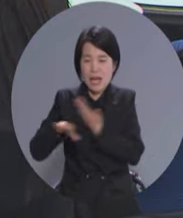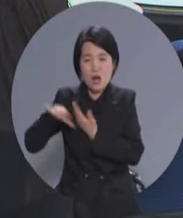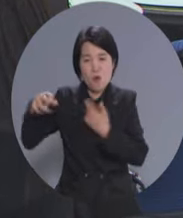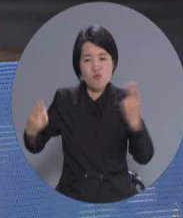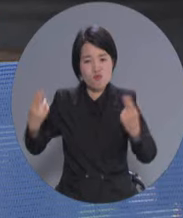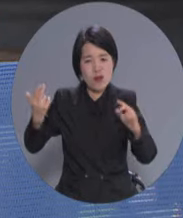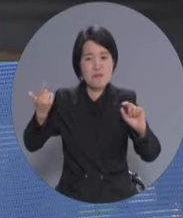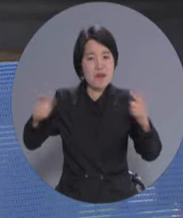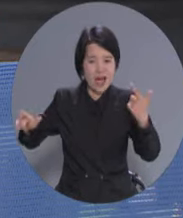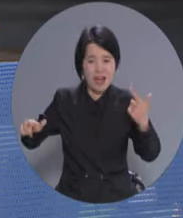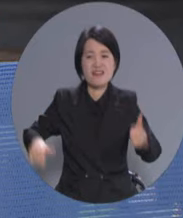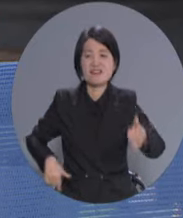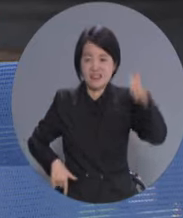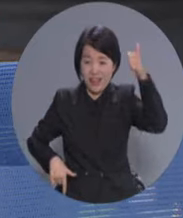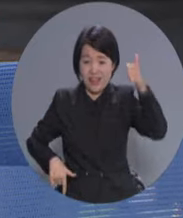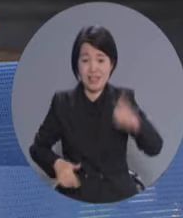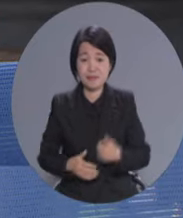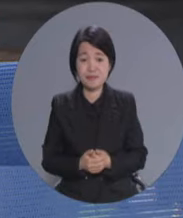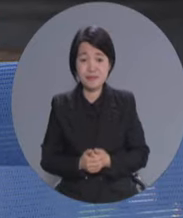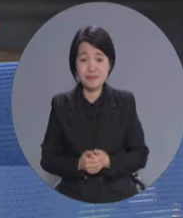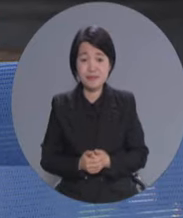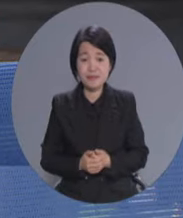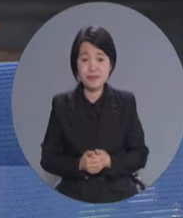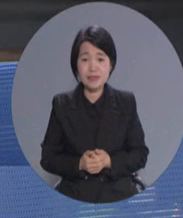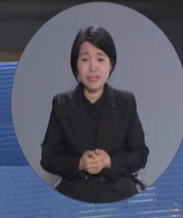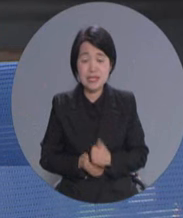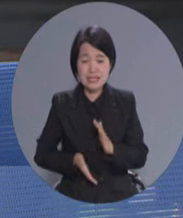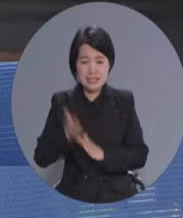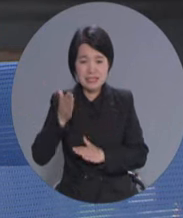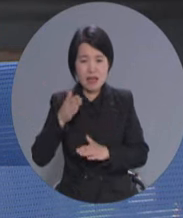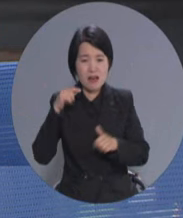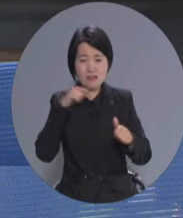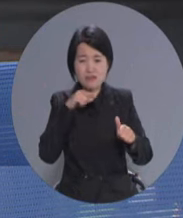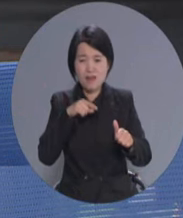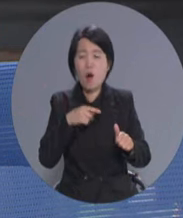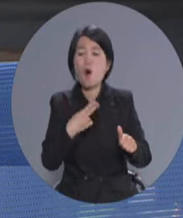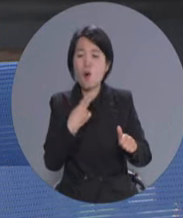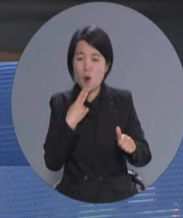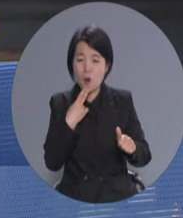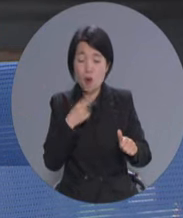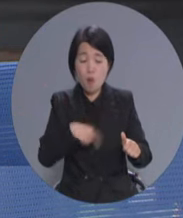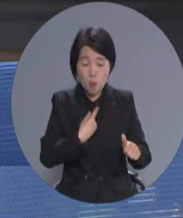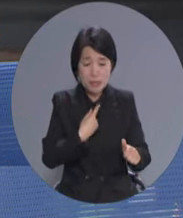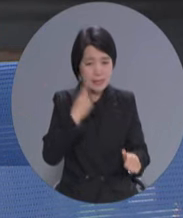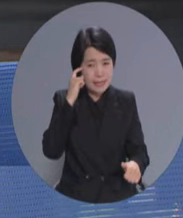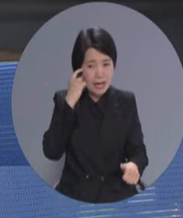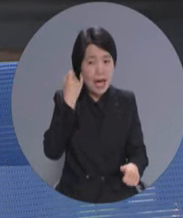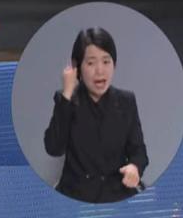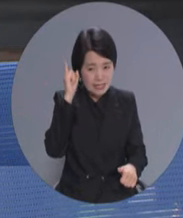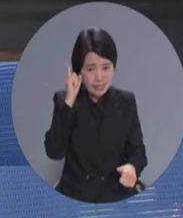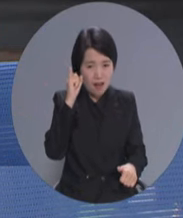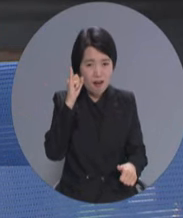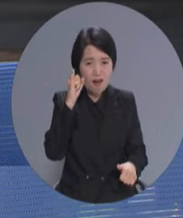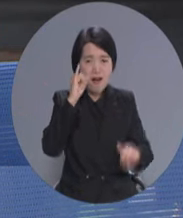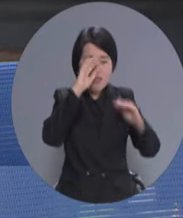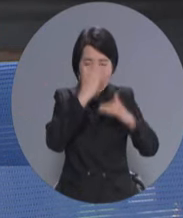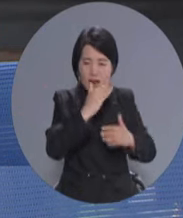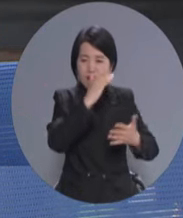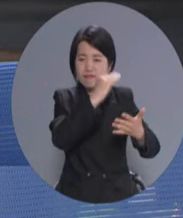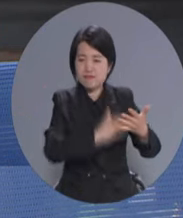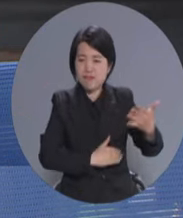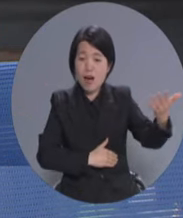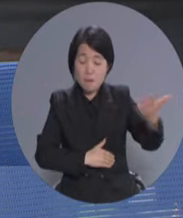있습니다 시에서 이렇게 어떤 구체적인 안을 제시하는 것도 아니고요 본인들이 생각하는 참신하고 다양한